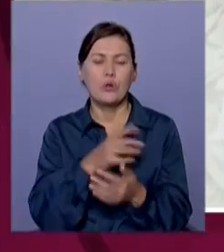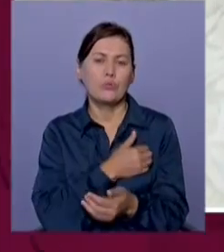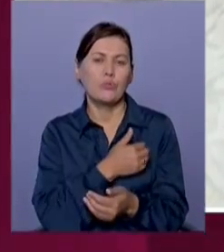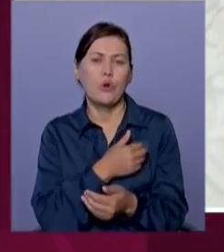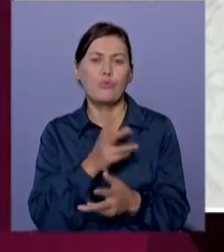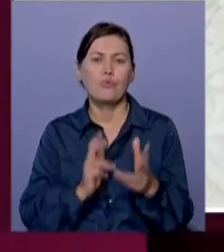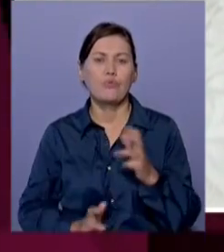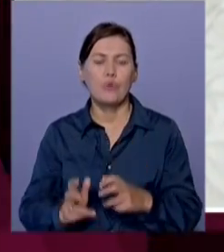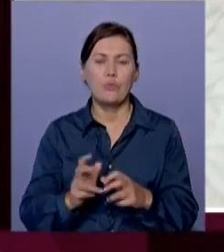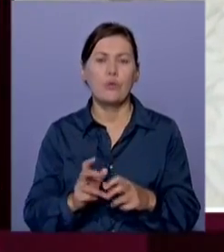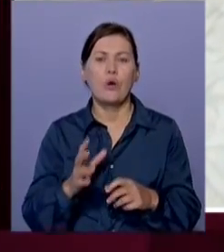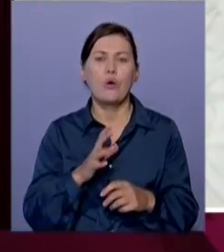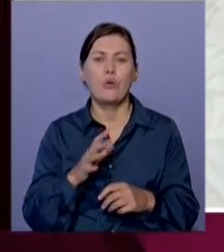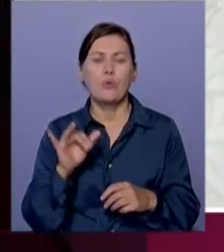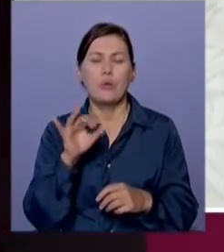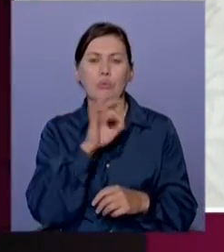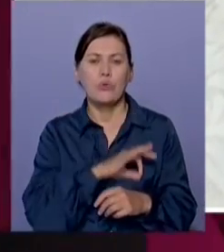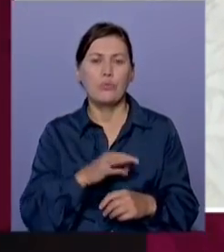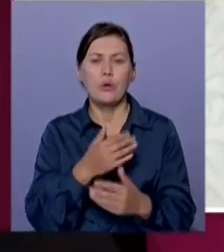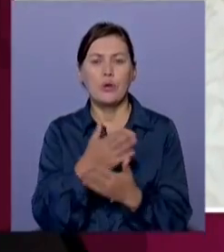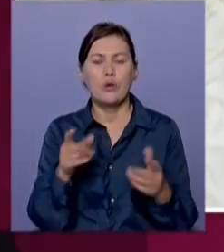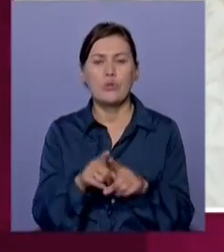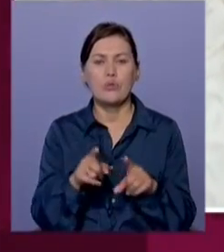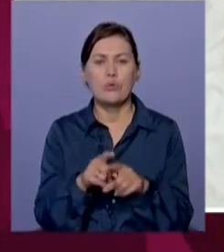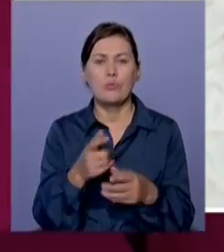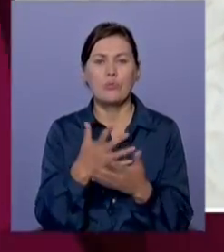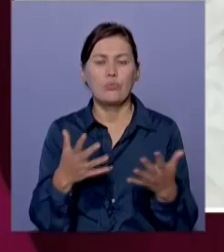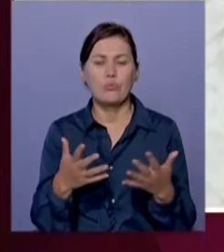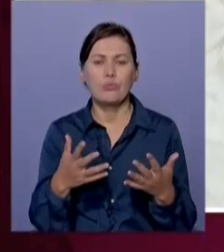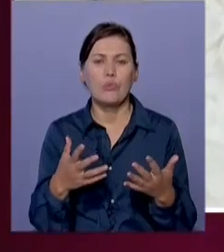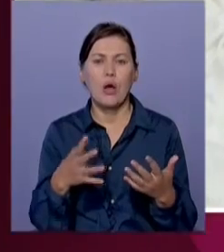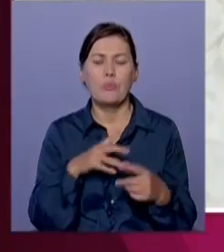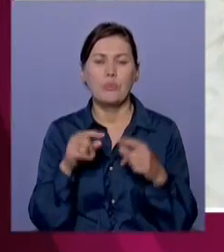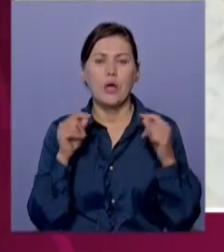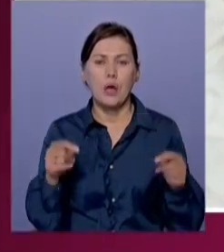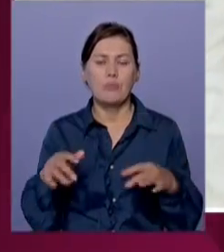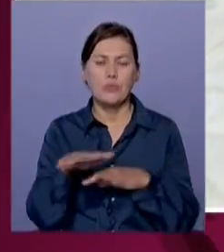в университет, пользоваться библиотекой, пользоваться коворкинг-центрами, открытыми площадками.